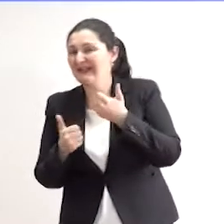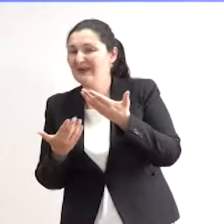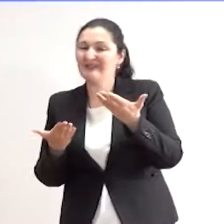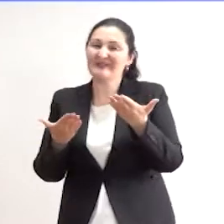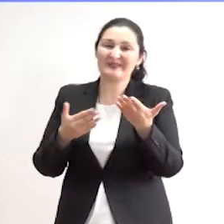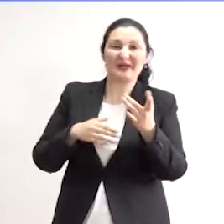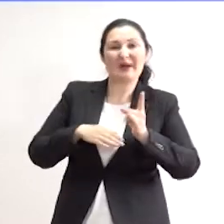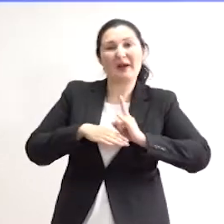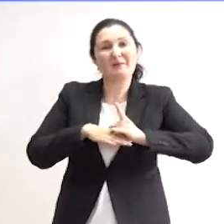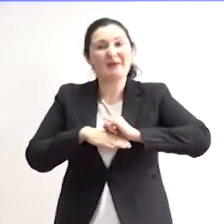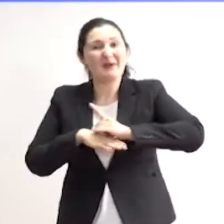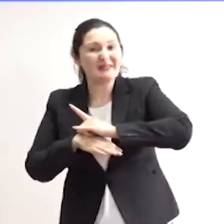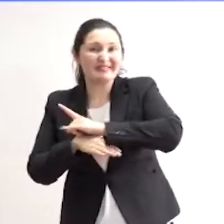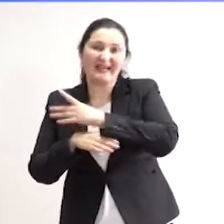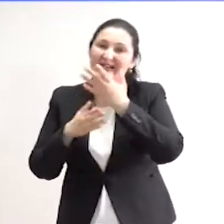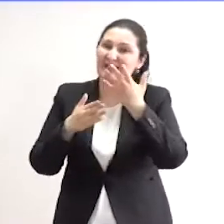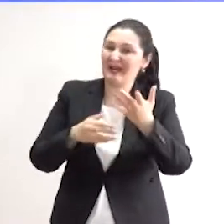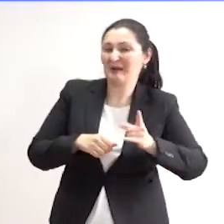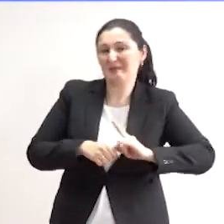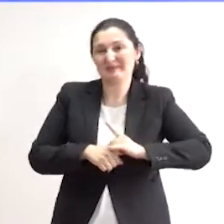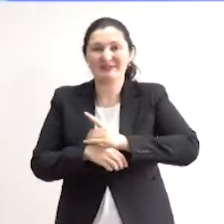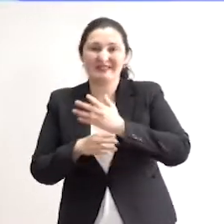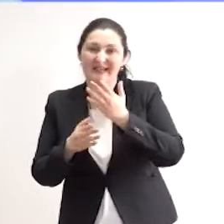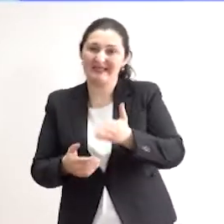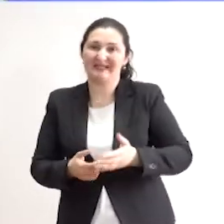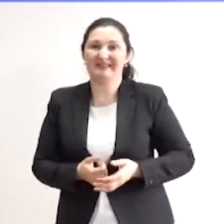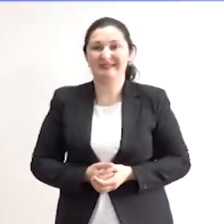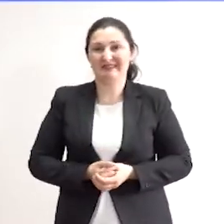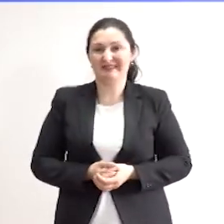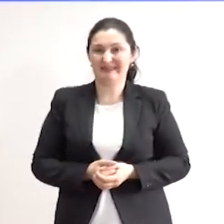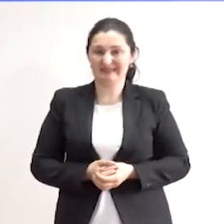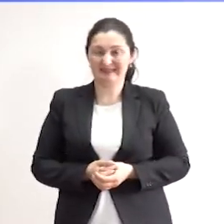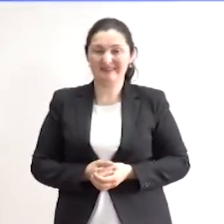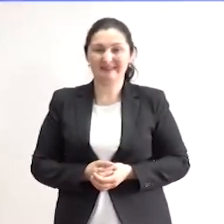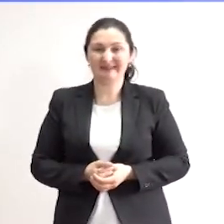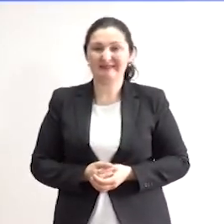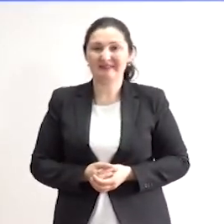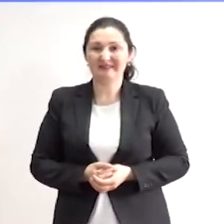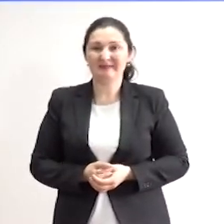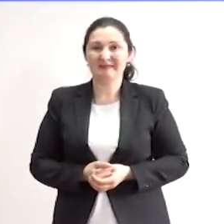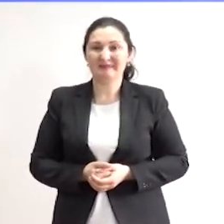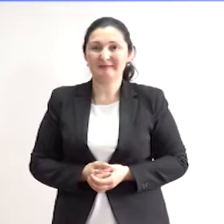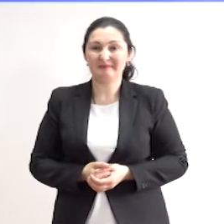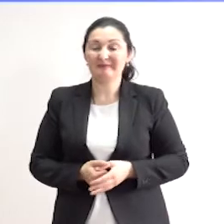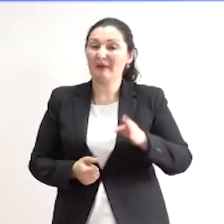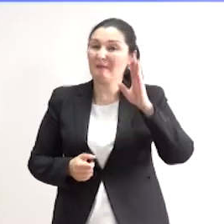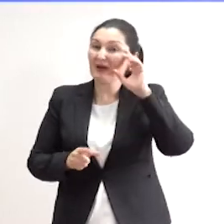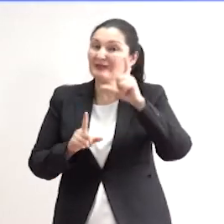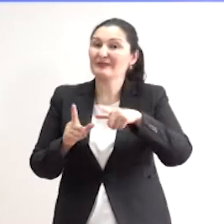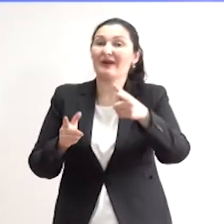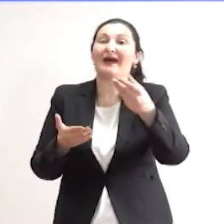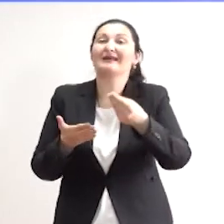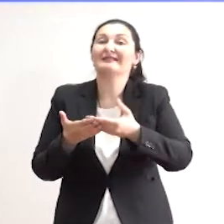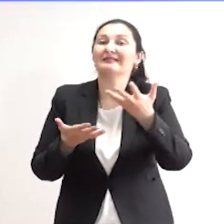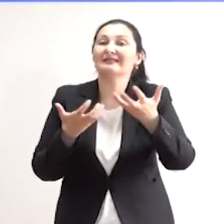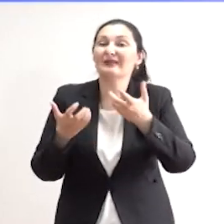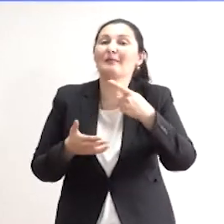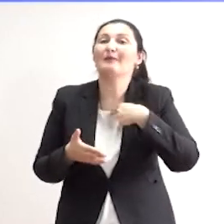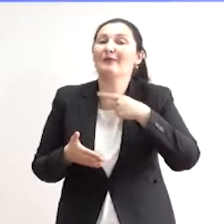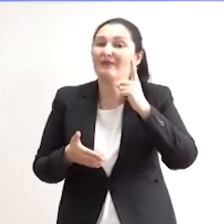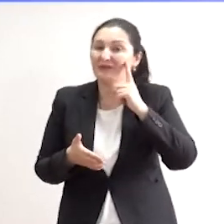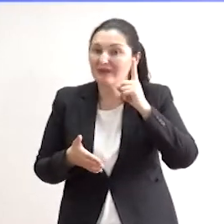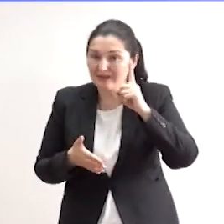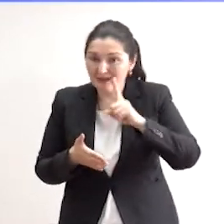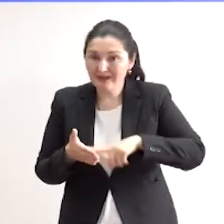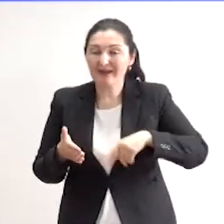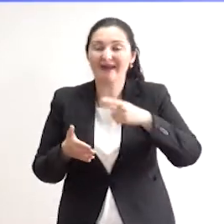موشک از موش ها احتیاط کنید بچه های عزیز، من باوری دارم که